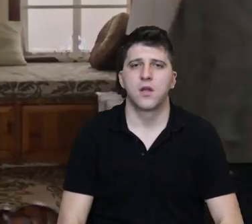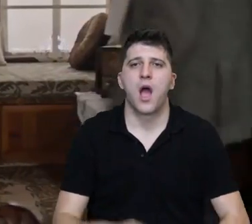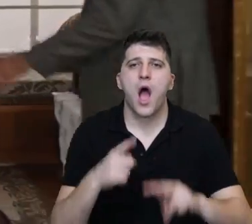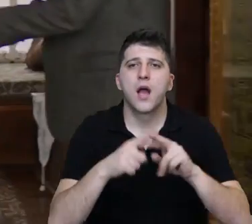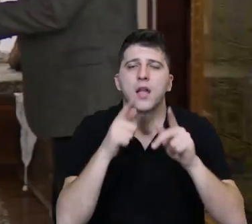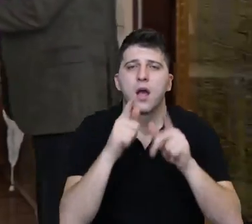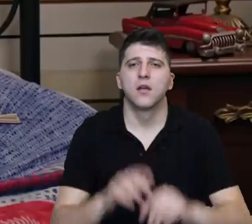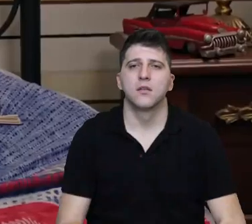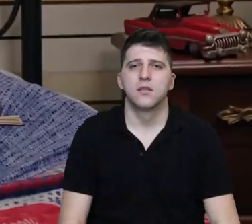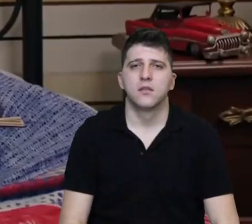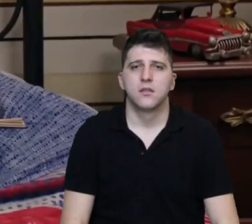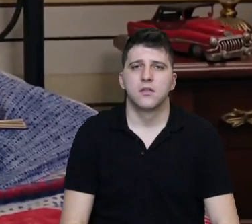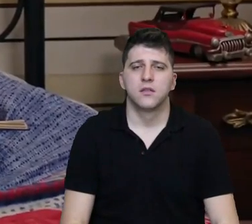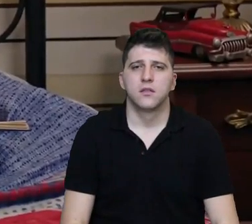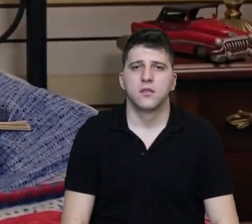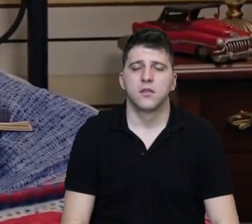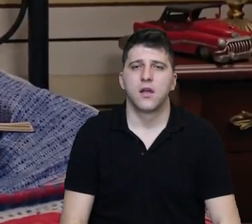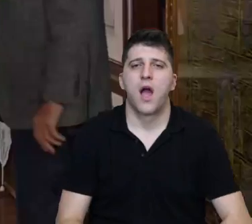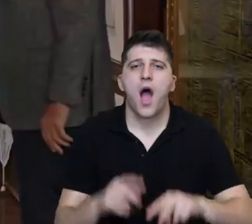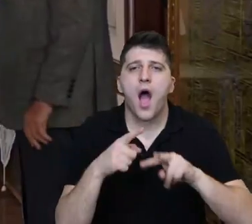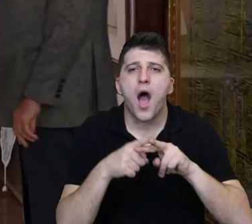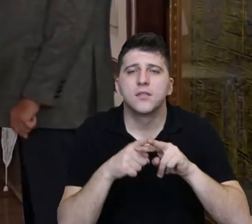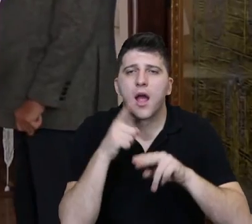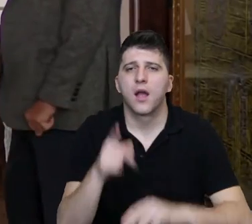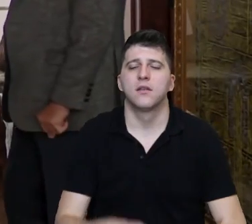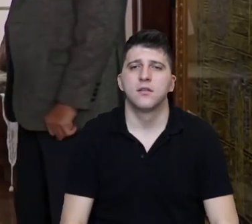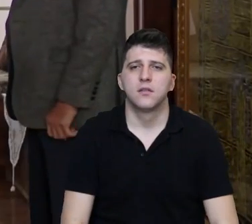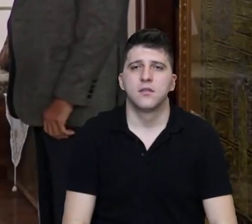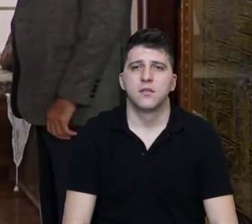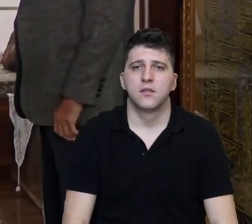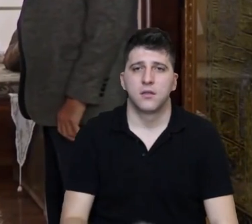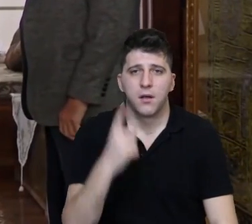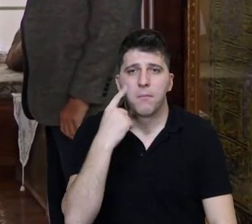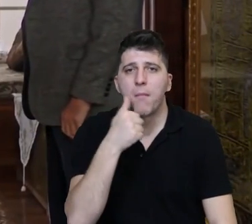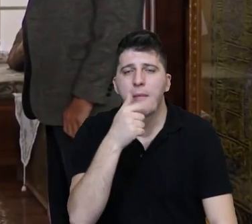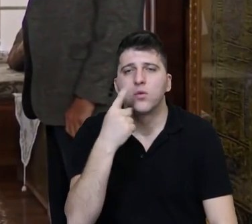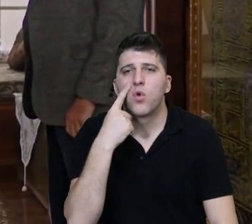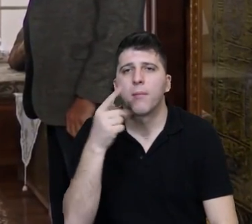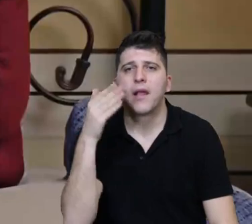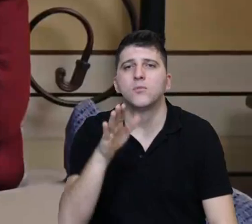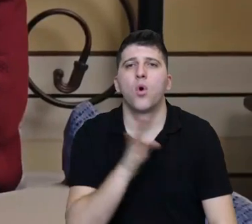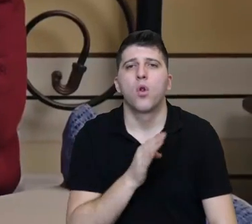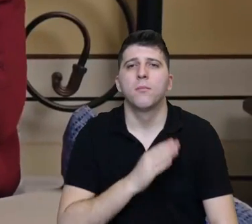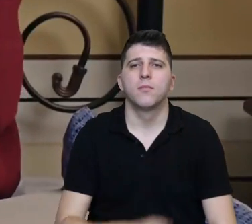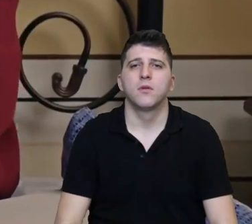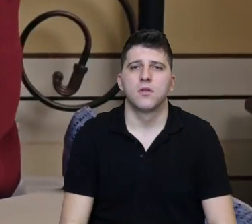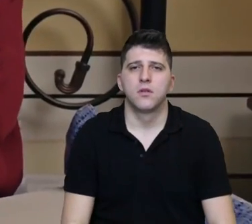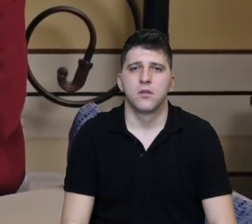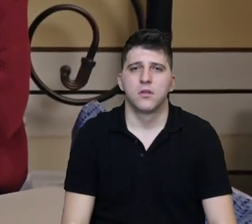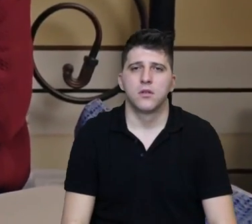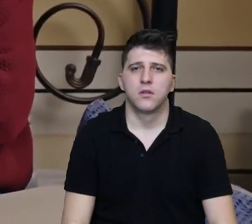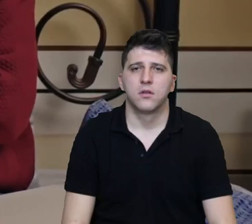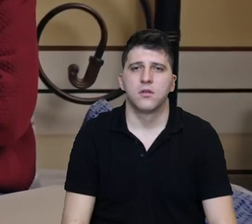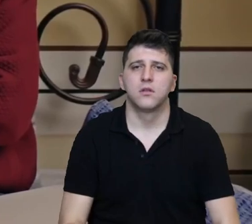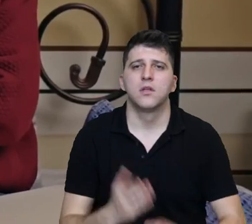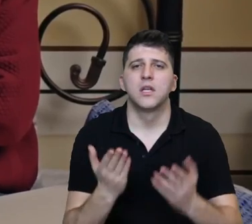Arda! Ejder karşıladı. Arda! Bak baban seni görmeye gelmiş oğlum.